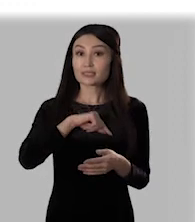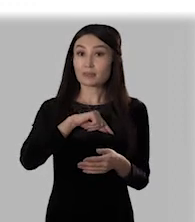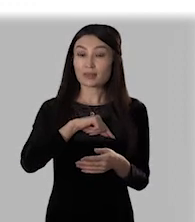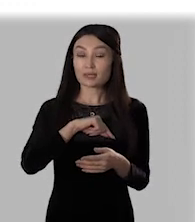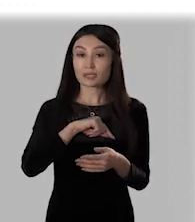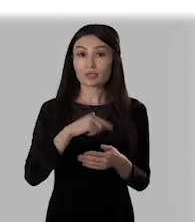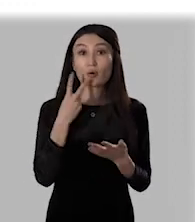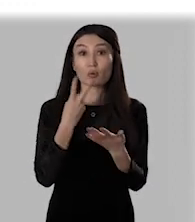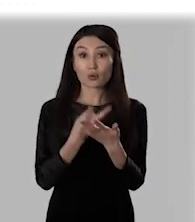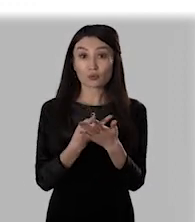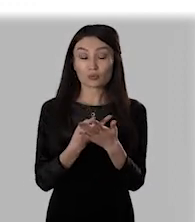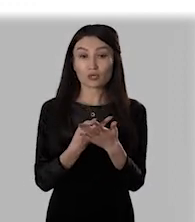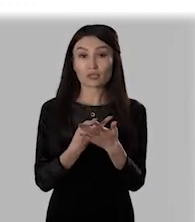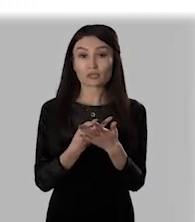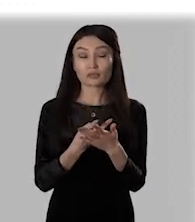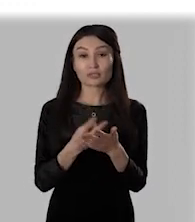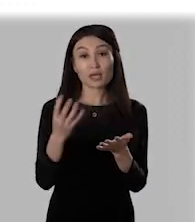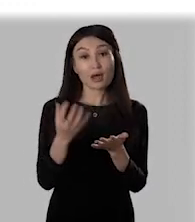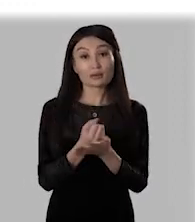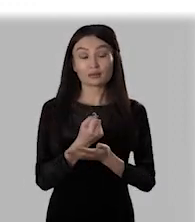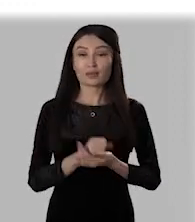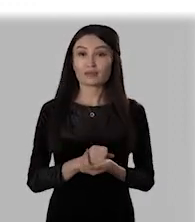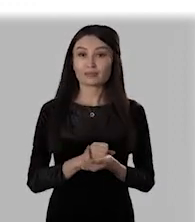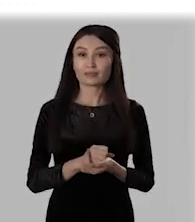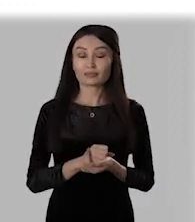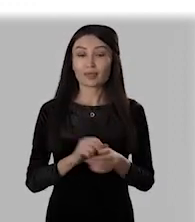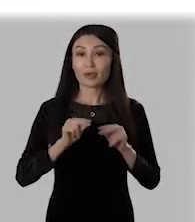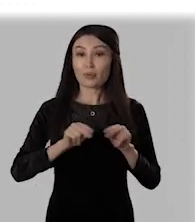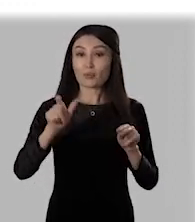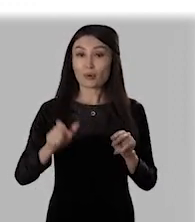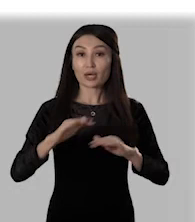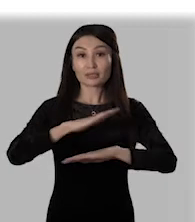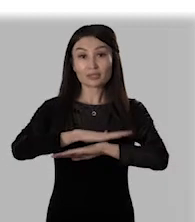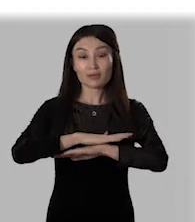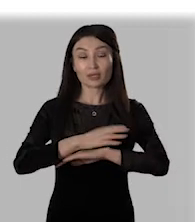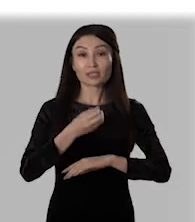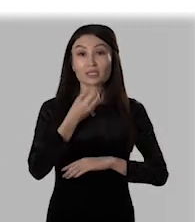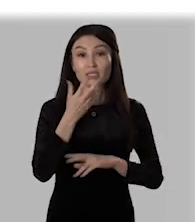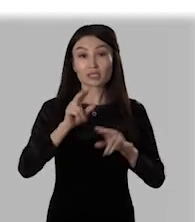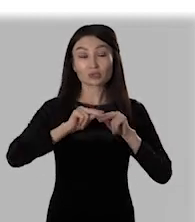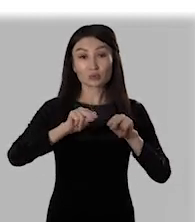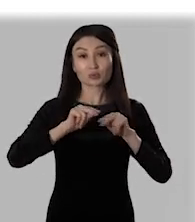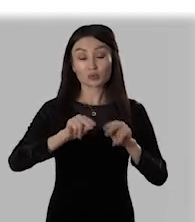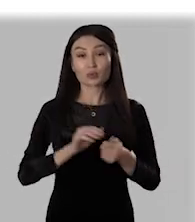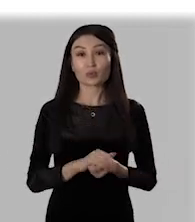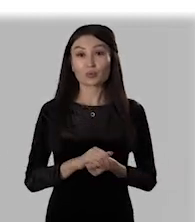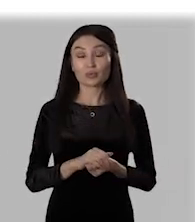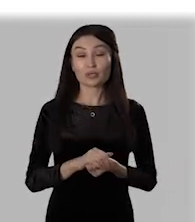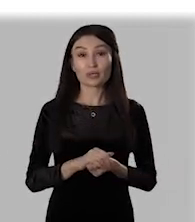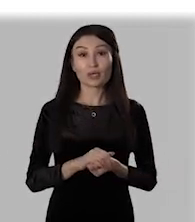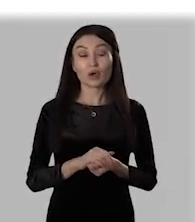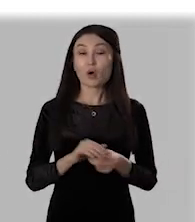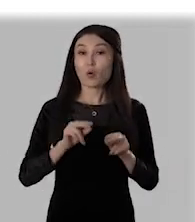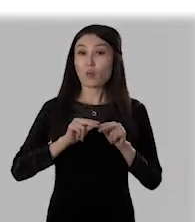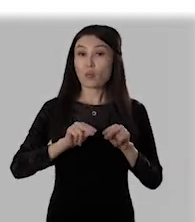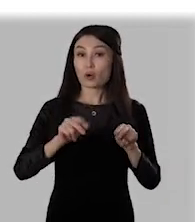сапаттарды көрүп турганыңызды аныктайлы. Мугалим сабакты жакшы түшүндүрөт. Демек,